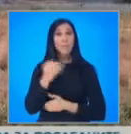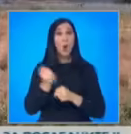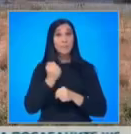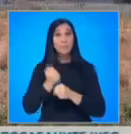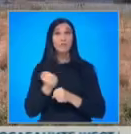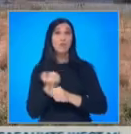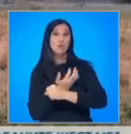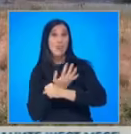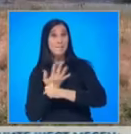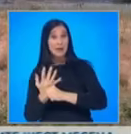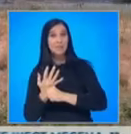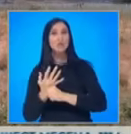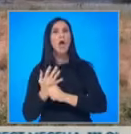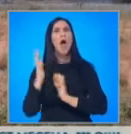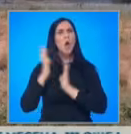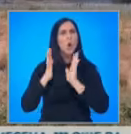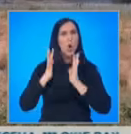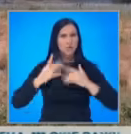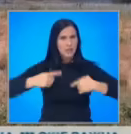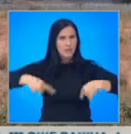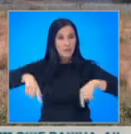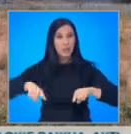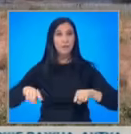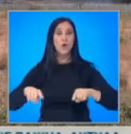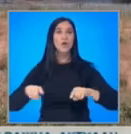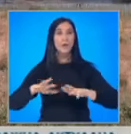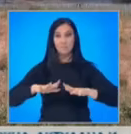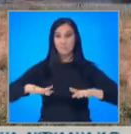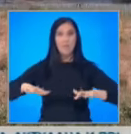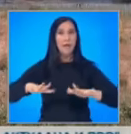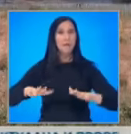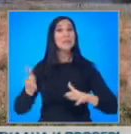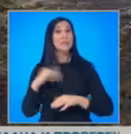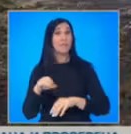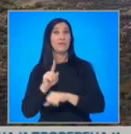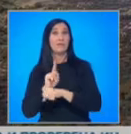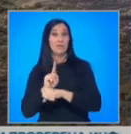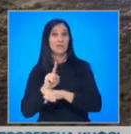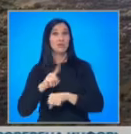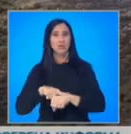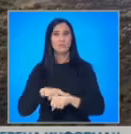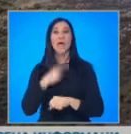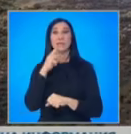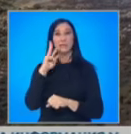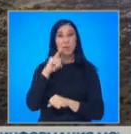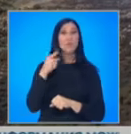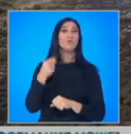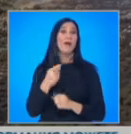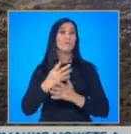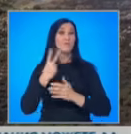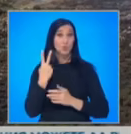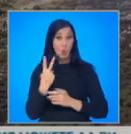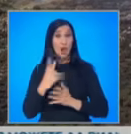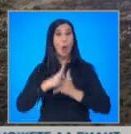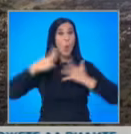обработването на пасища, горски територии и мери след 11 часа. Само за 3 дни това е втория голям